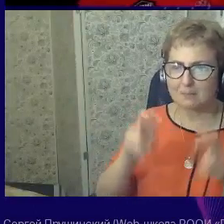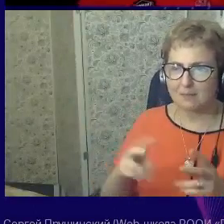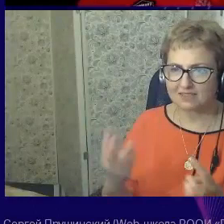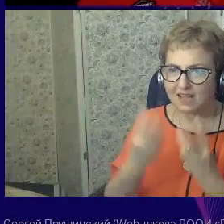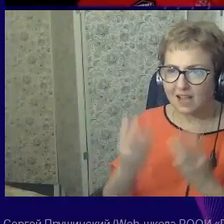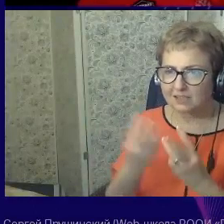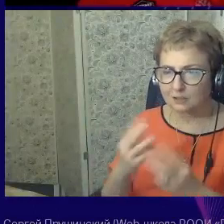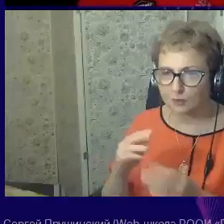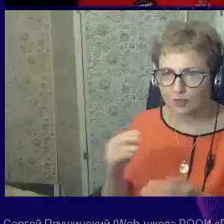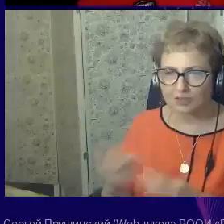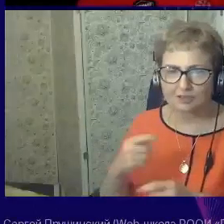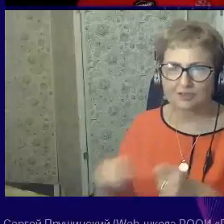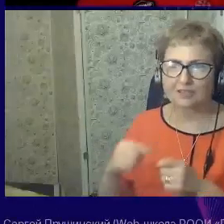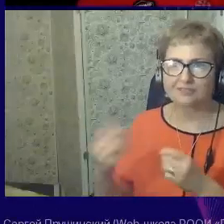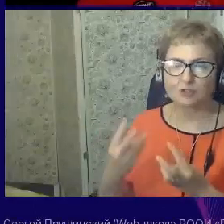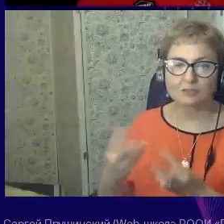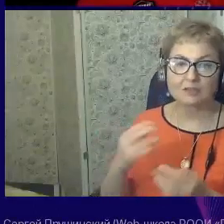костры. И